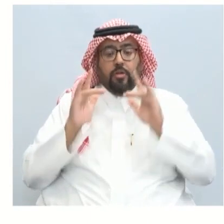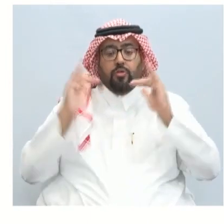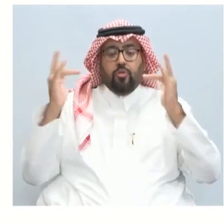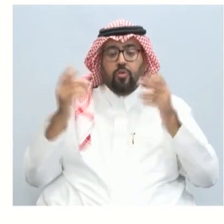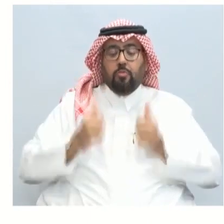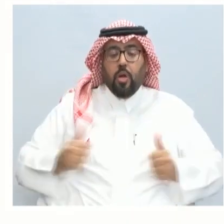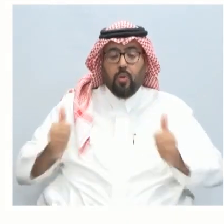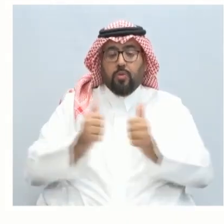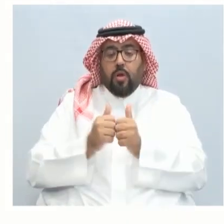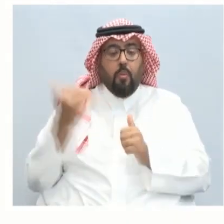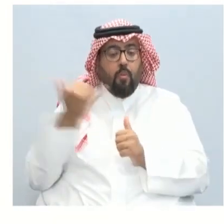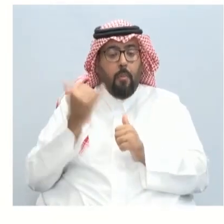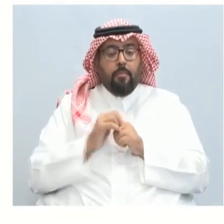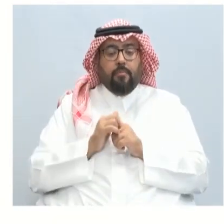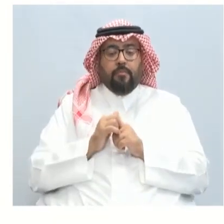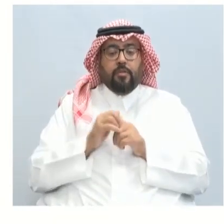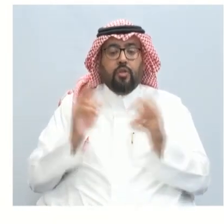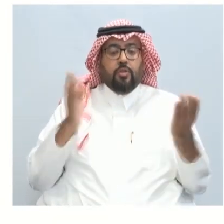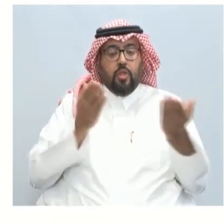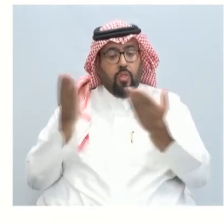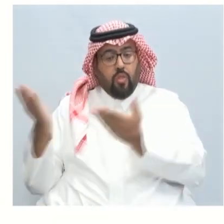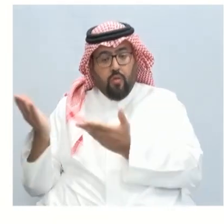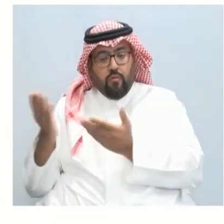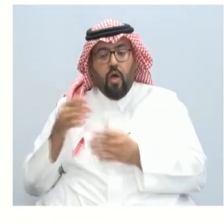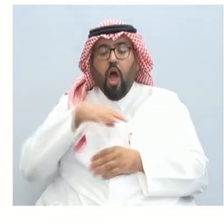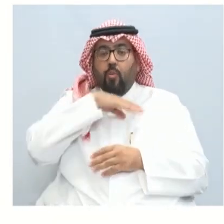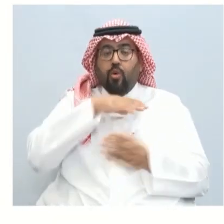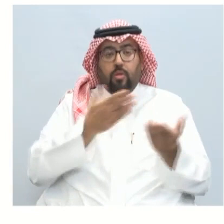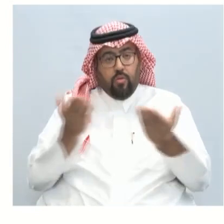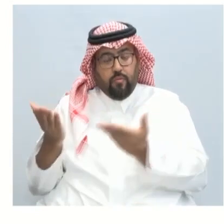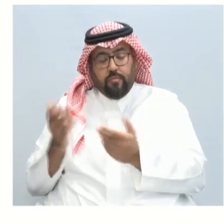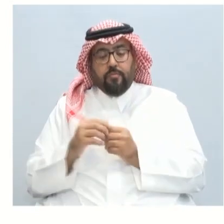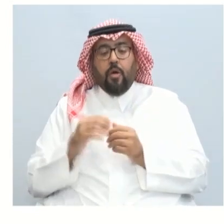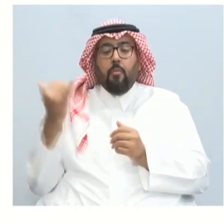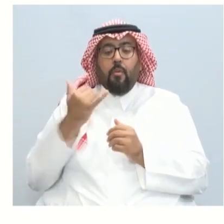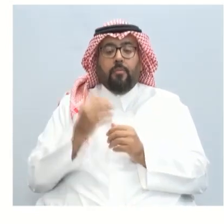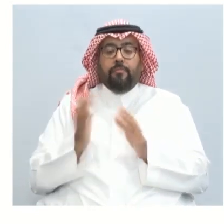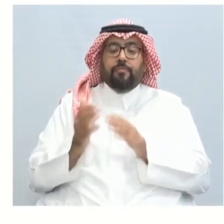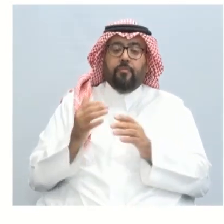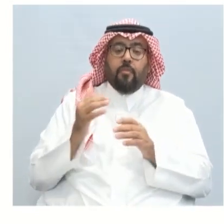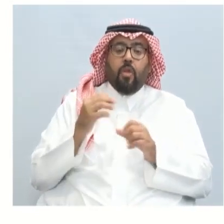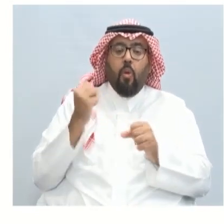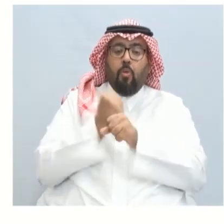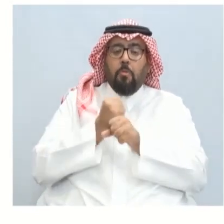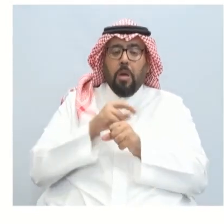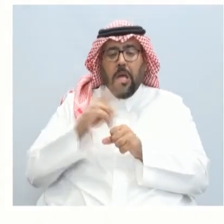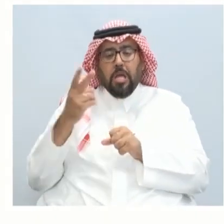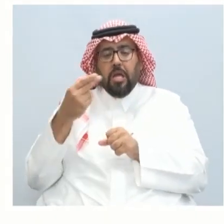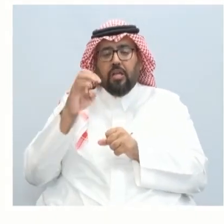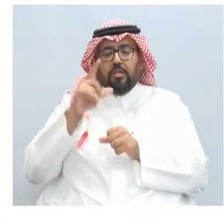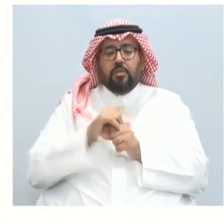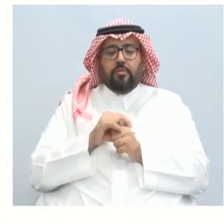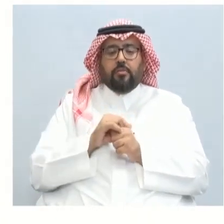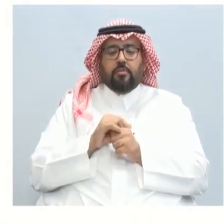مع العائله مهم استقبال ضيوف وممتازين احسنتم ننتقل الى الاعمال المهم غير العاجله